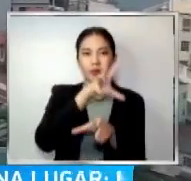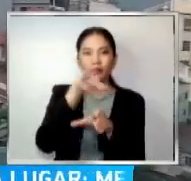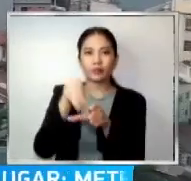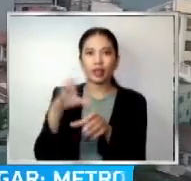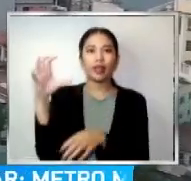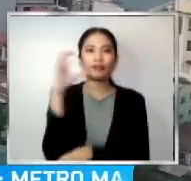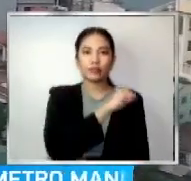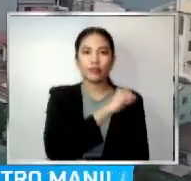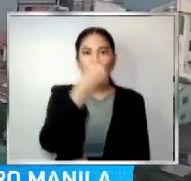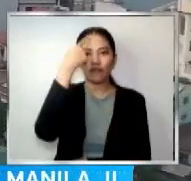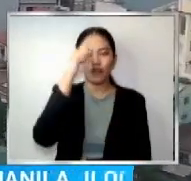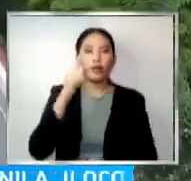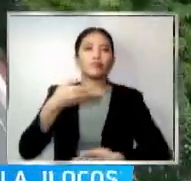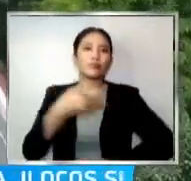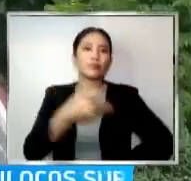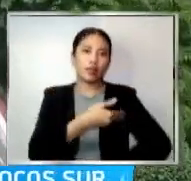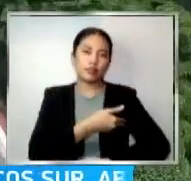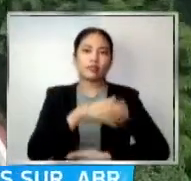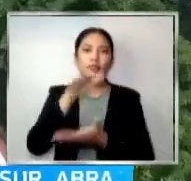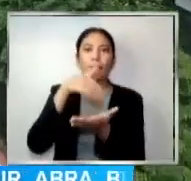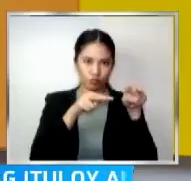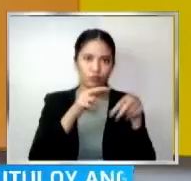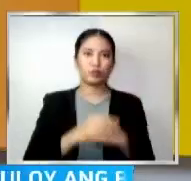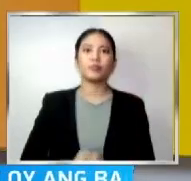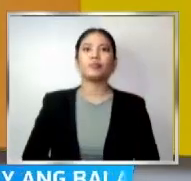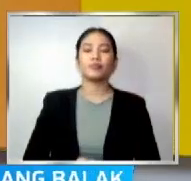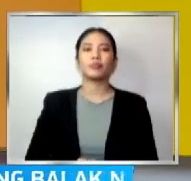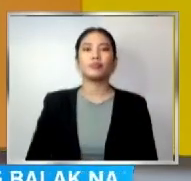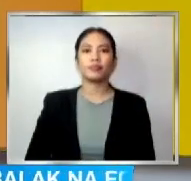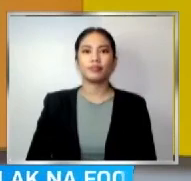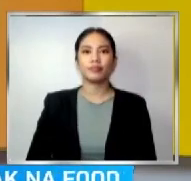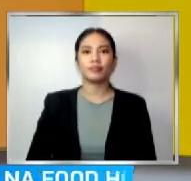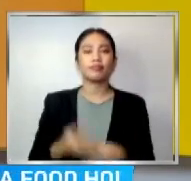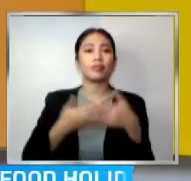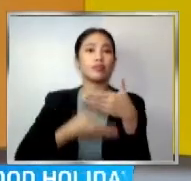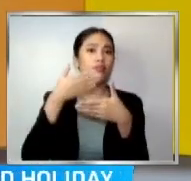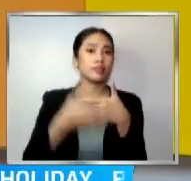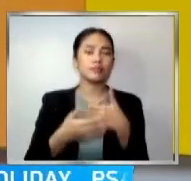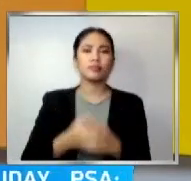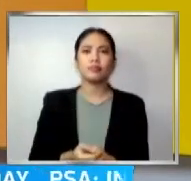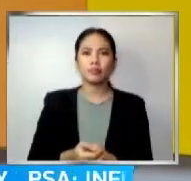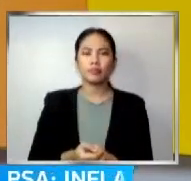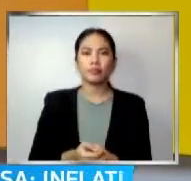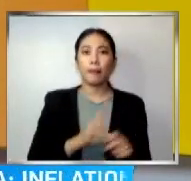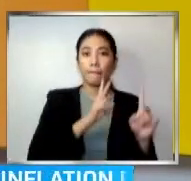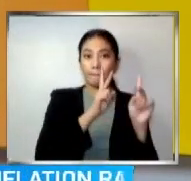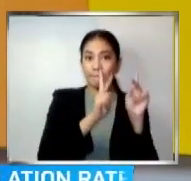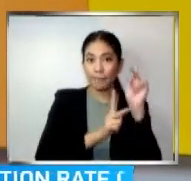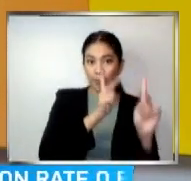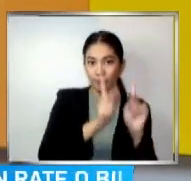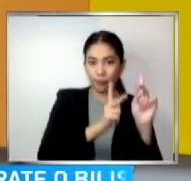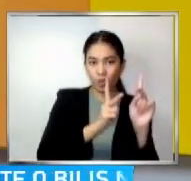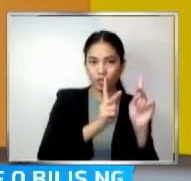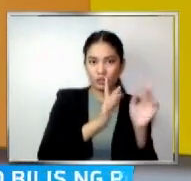na 4.2 hanggang 5%. Bukod sa tao, pinag-aaralan na rin po ang potensyal ng anti-parasitic